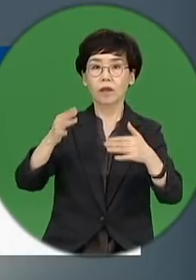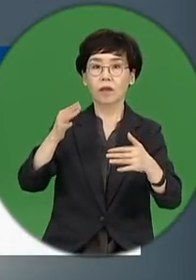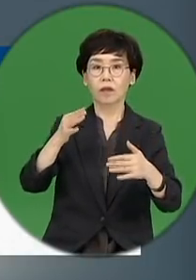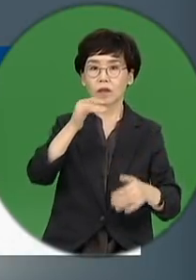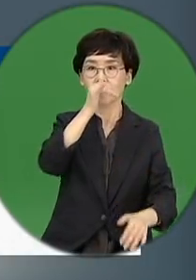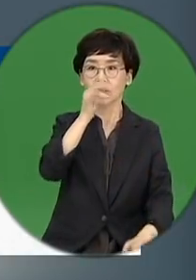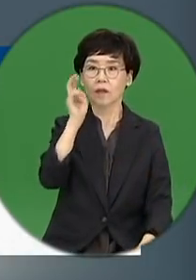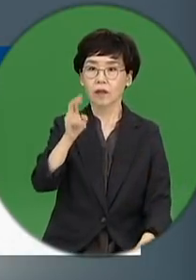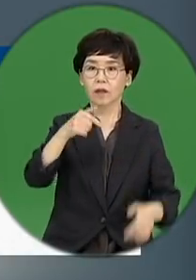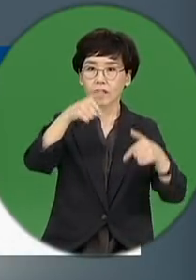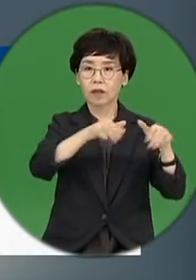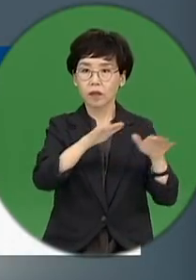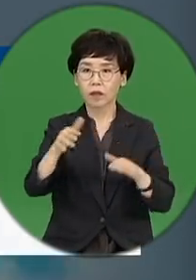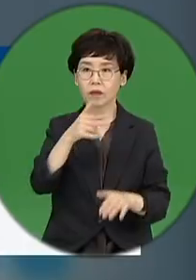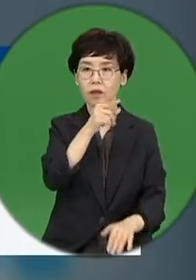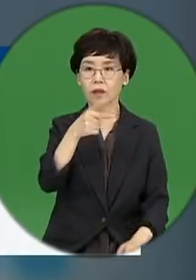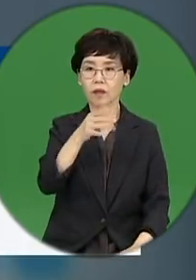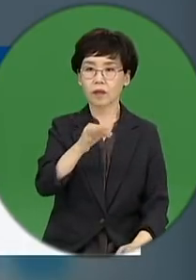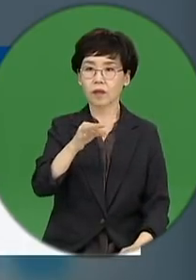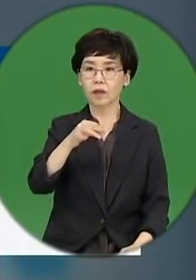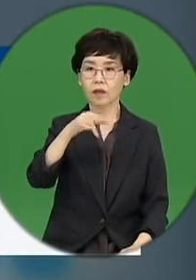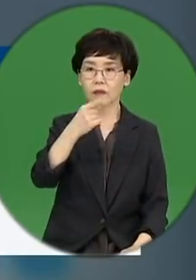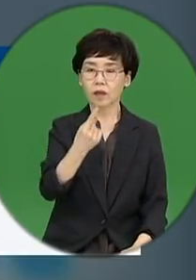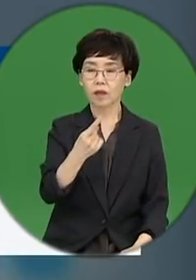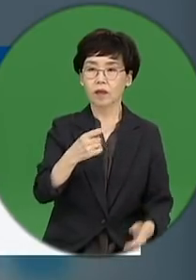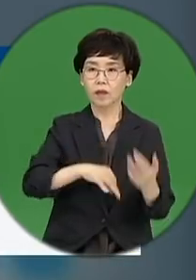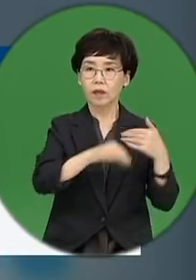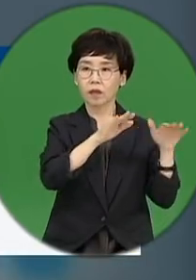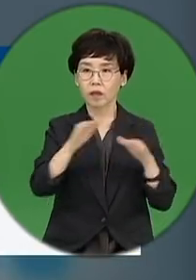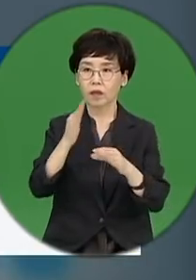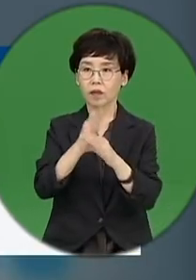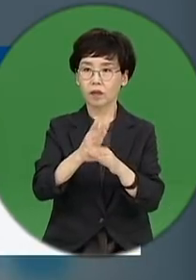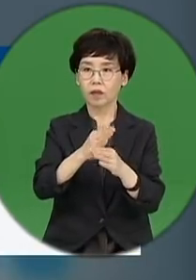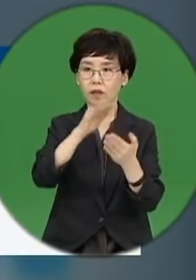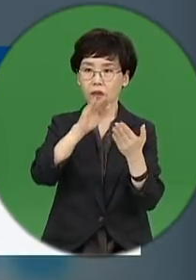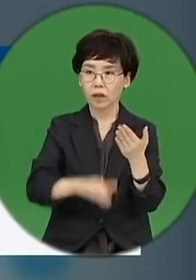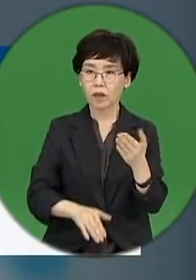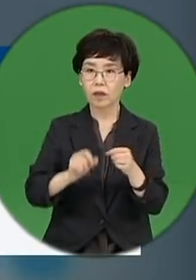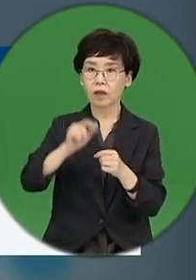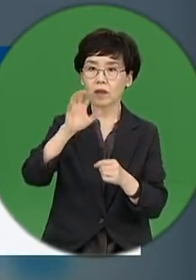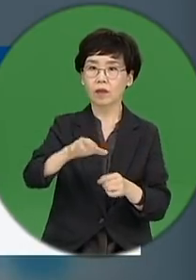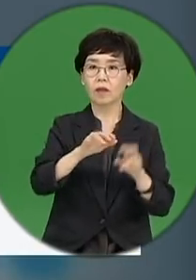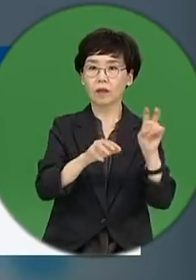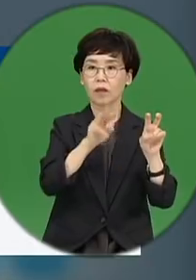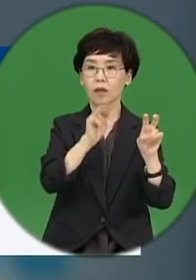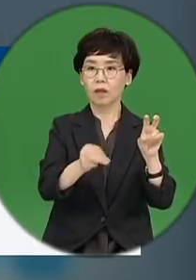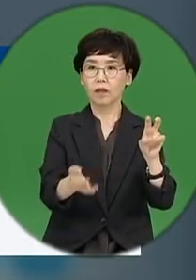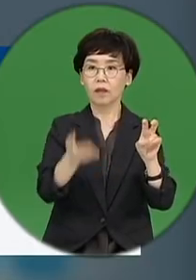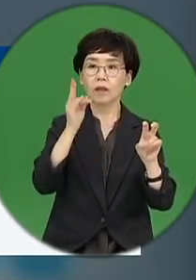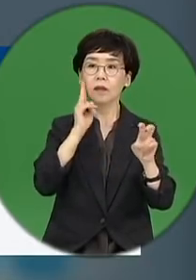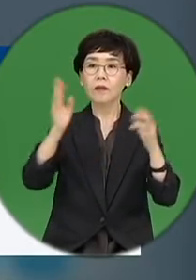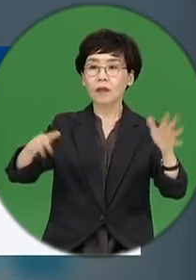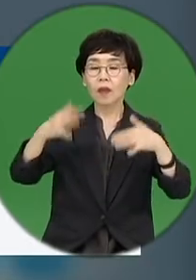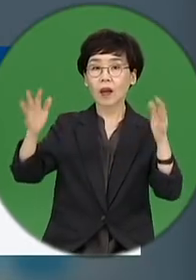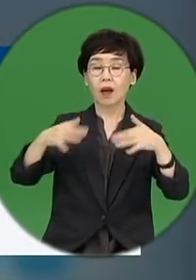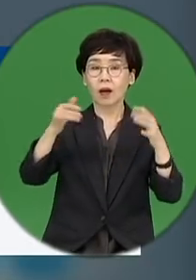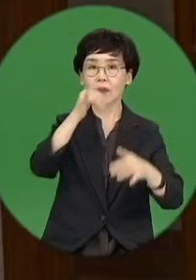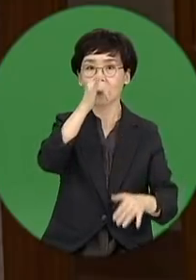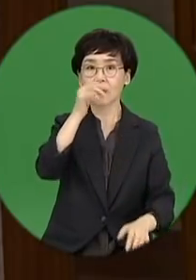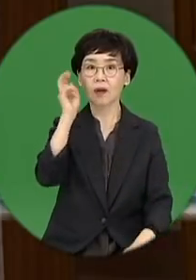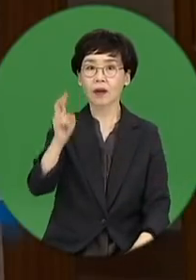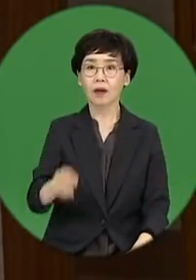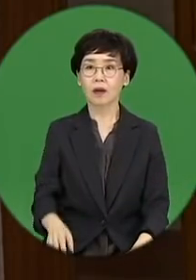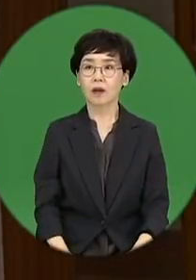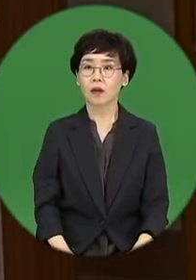불겠습니다. 서해안과 자강도, 동해안 중부 이남의 대부분 지역에서 20m 이상의 강한 바람이 불겠습니다.